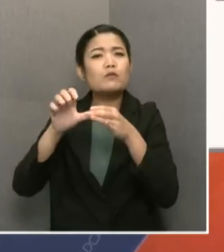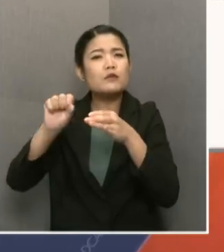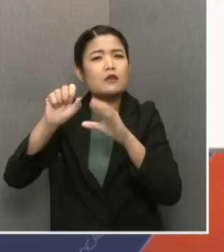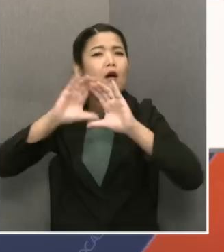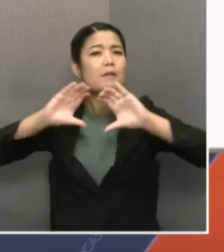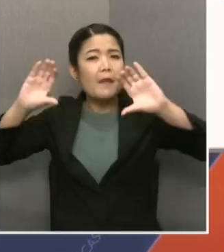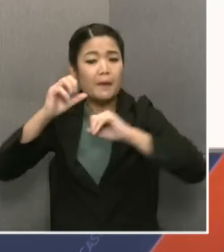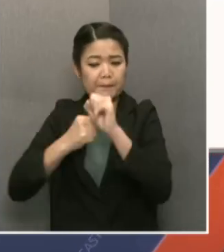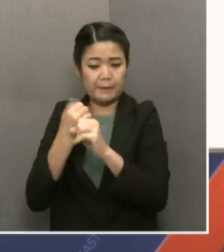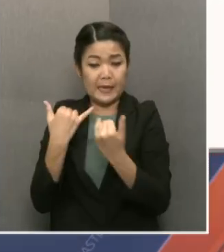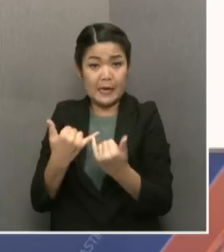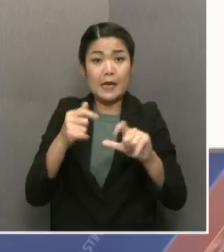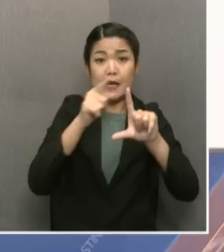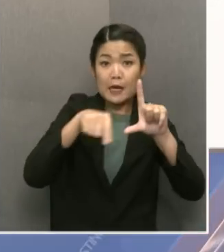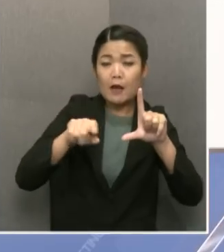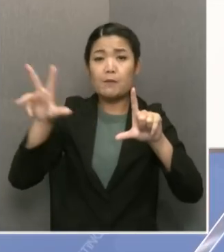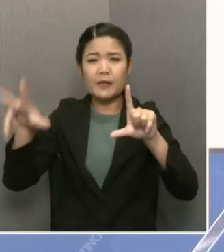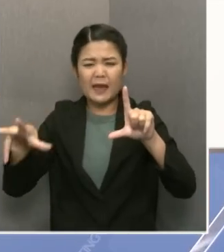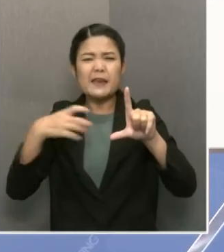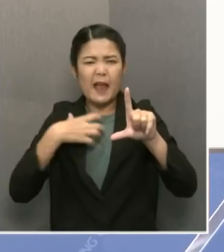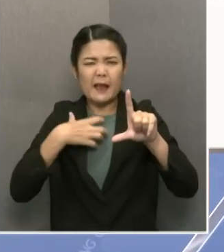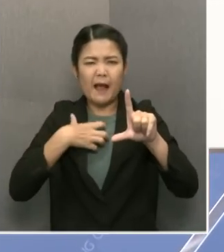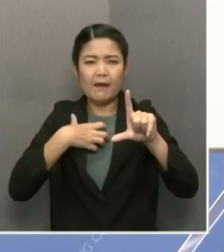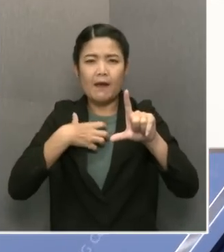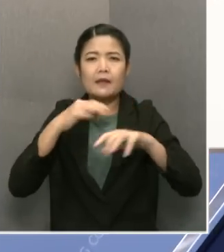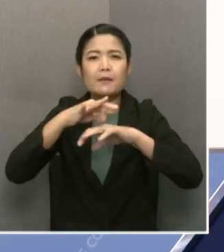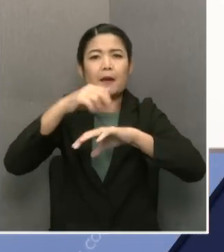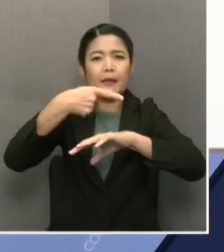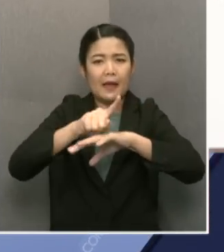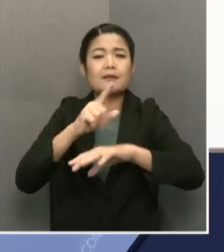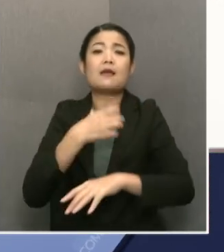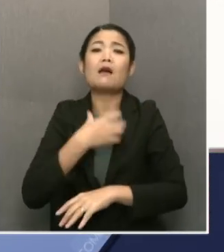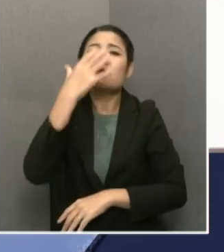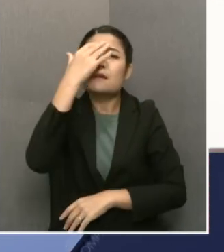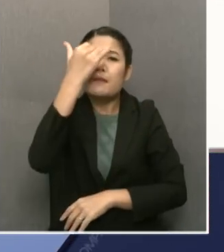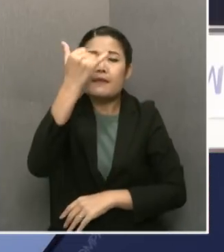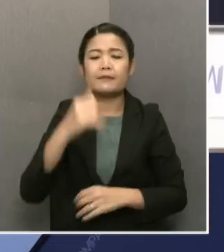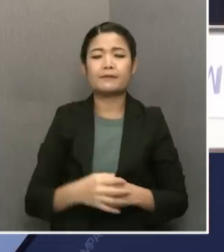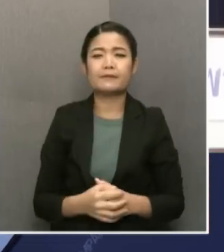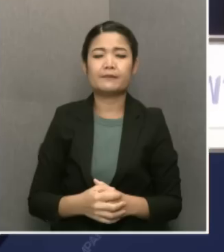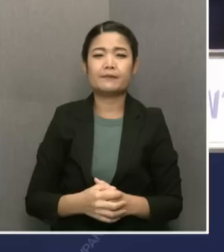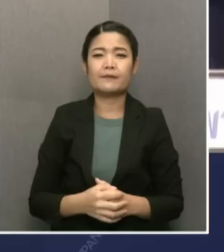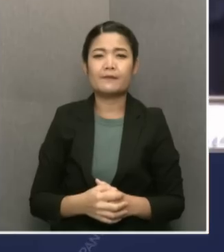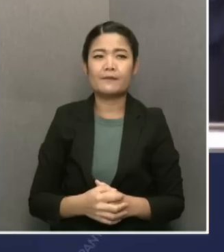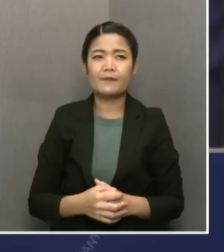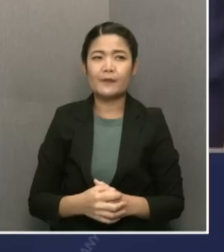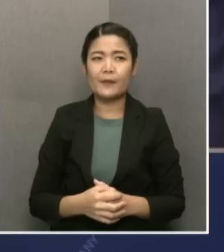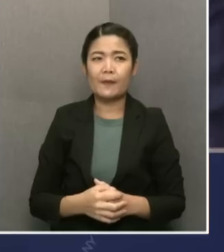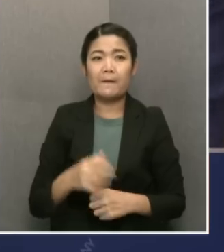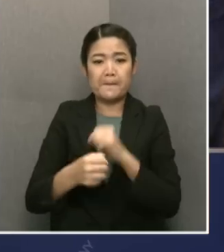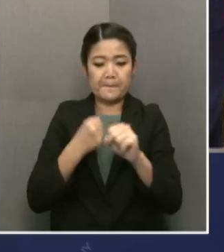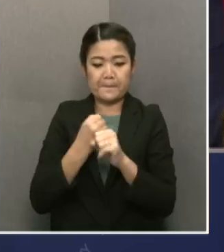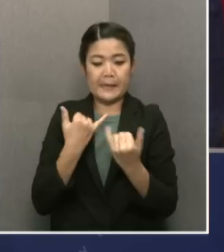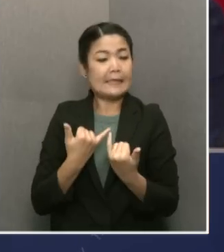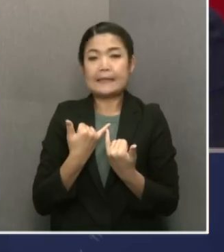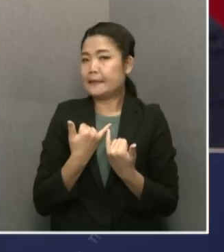ก้าวไกลและพรรคเพื่อไทยเนี่ยเถึงอยากได้คนของตัวเองไปดำรงตตำแหน่งนี้อ่ะคะจริงๆไม่ได้เกิดขึ้นเฉพาะปีนี้นะครับ